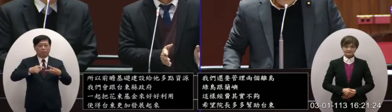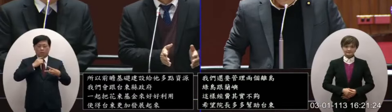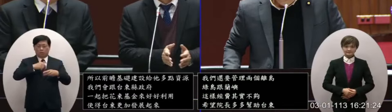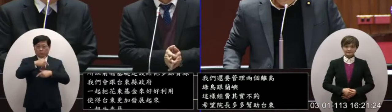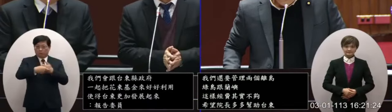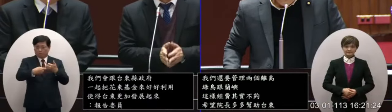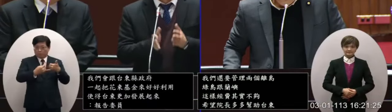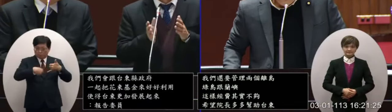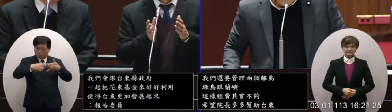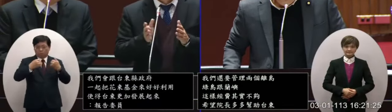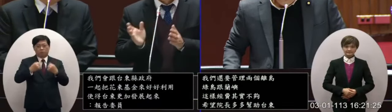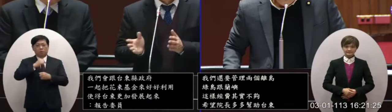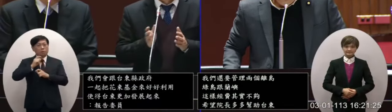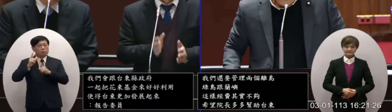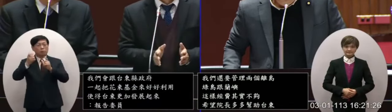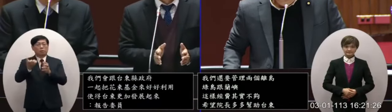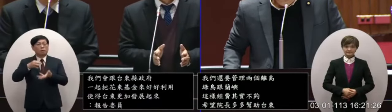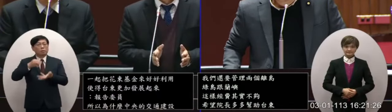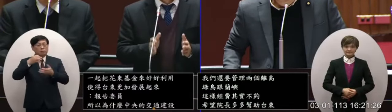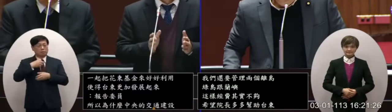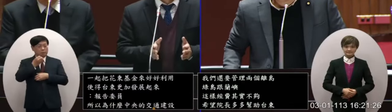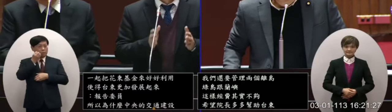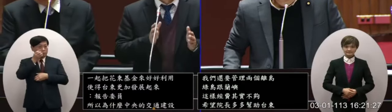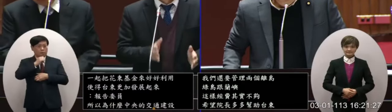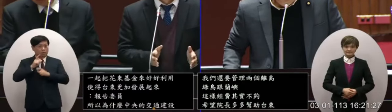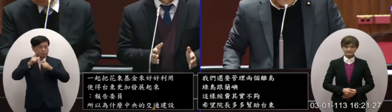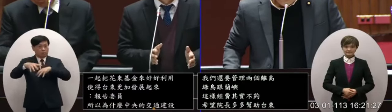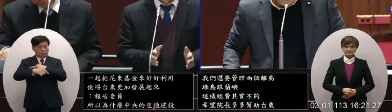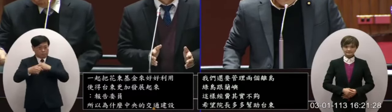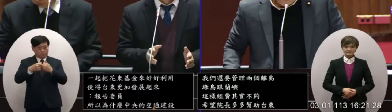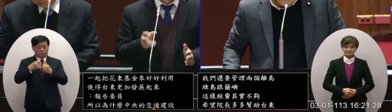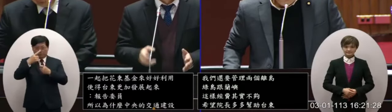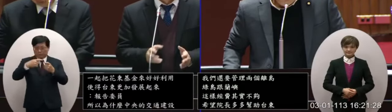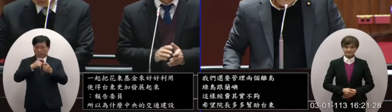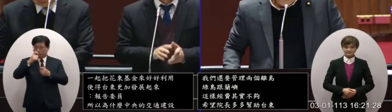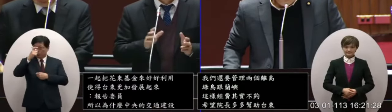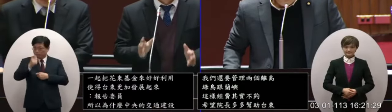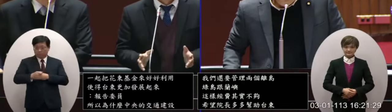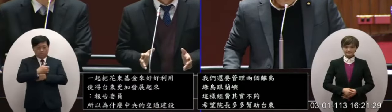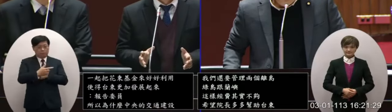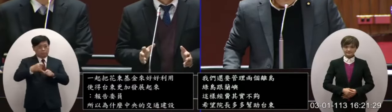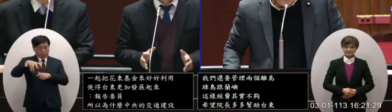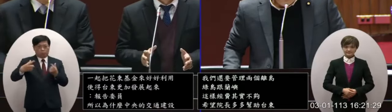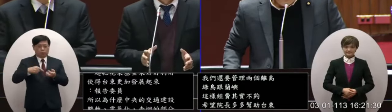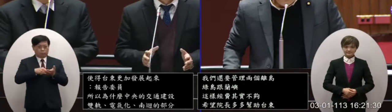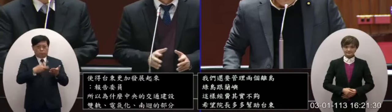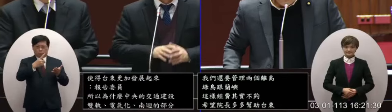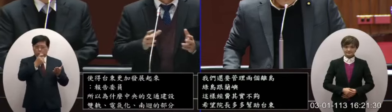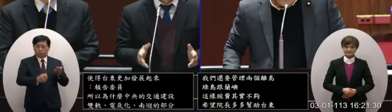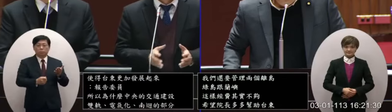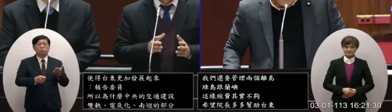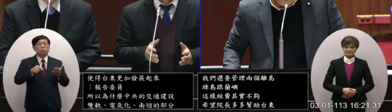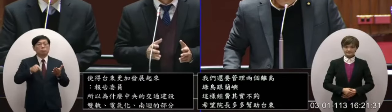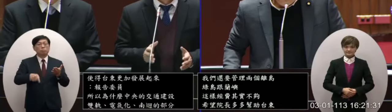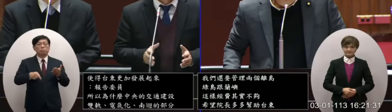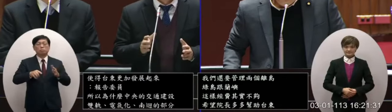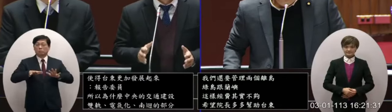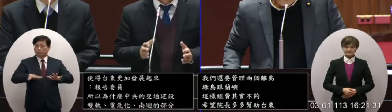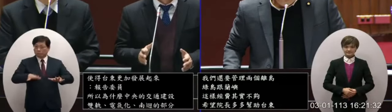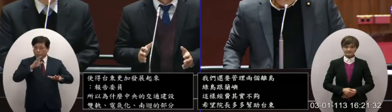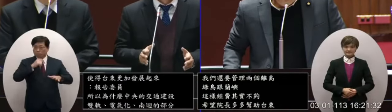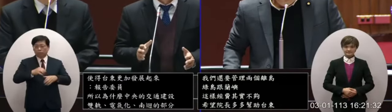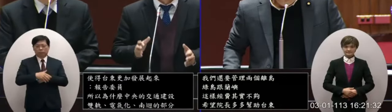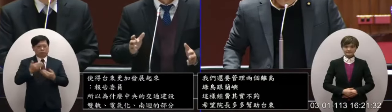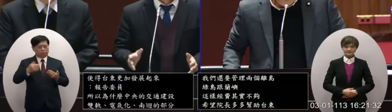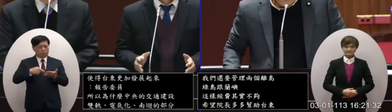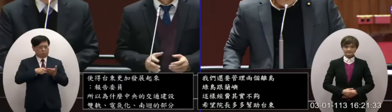放在台东。然后刚才提到发动基金每年也有10亿的预算，乡镇公所也可以提出2亿，那这个部分现在的执行率